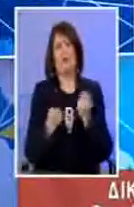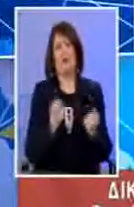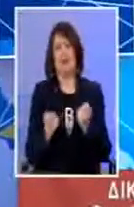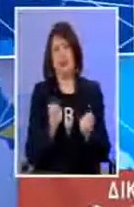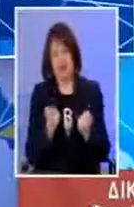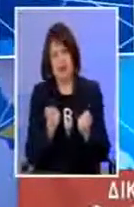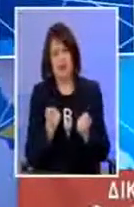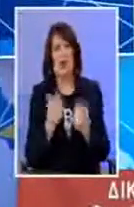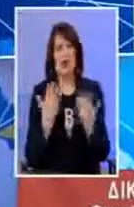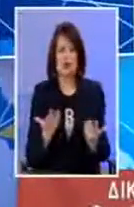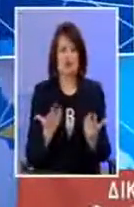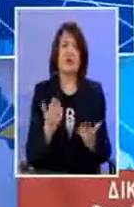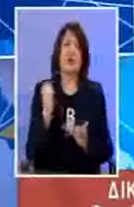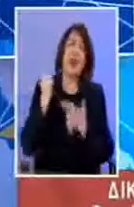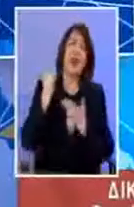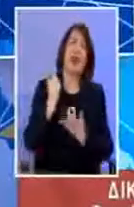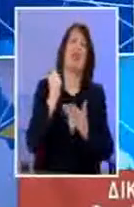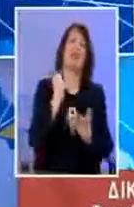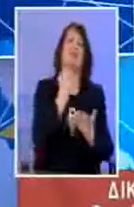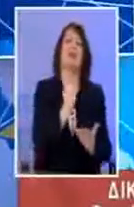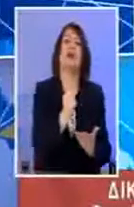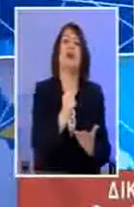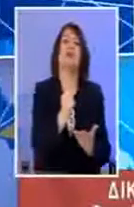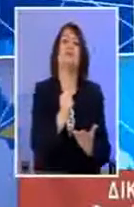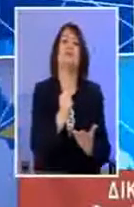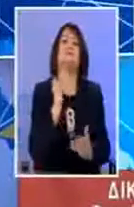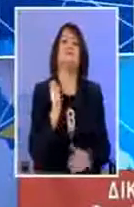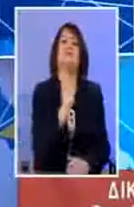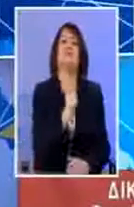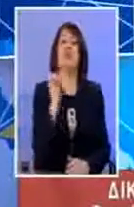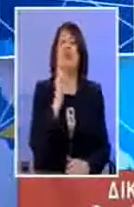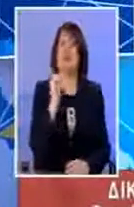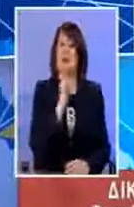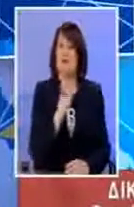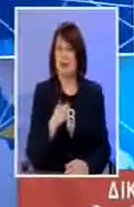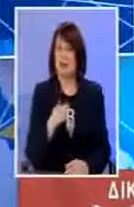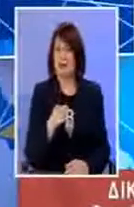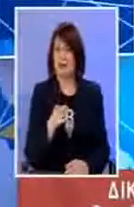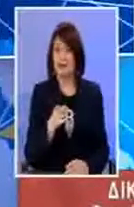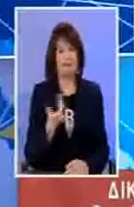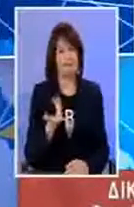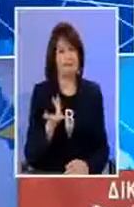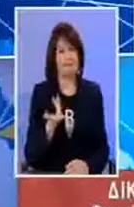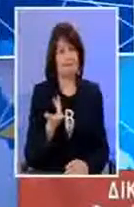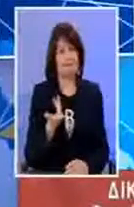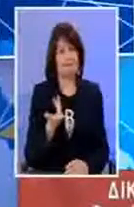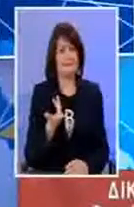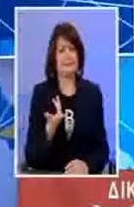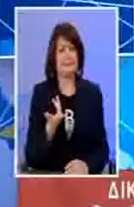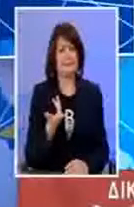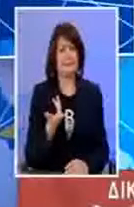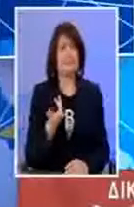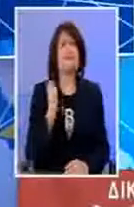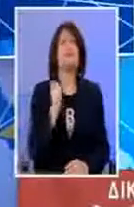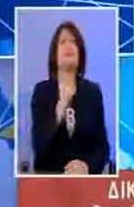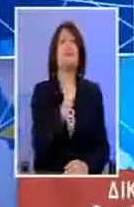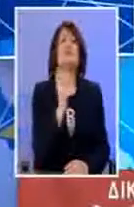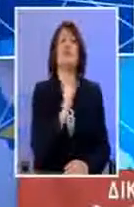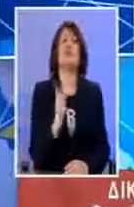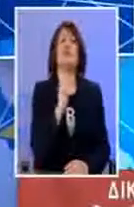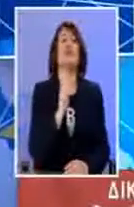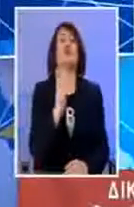έτσι ώστε τα χρήματα που χορηγούνται για ιδρυματοποίηση, τα χρήματα αυτά να χορηγούνται για